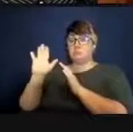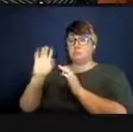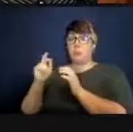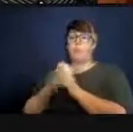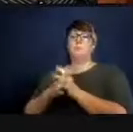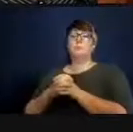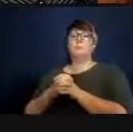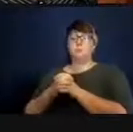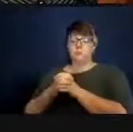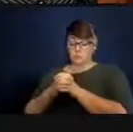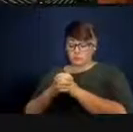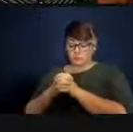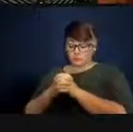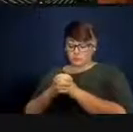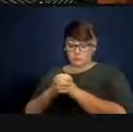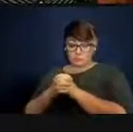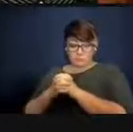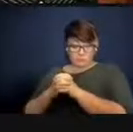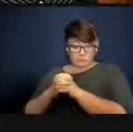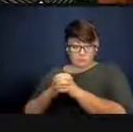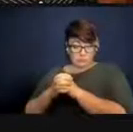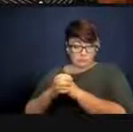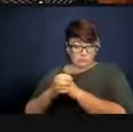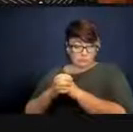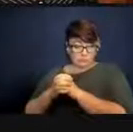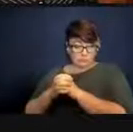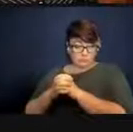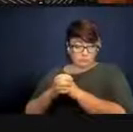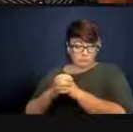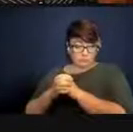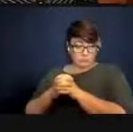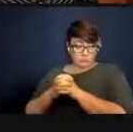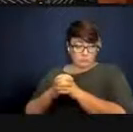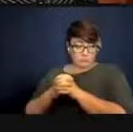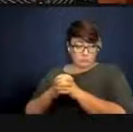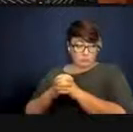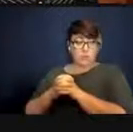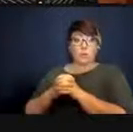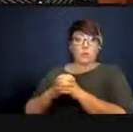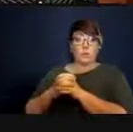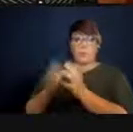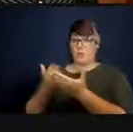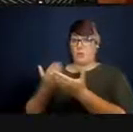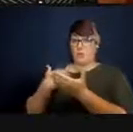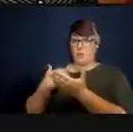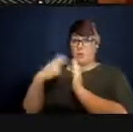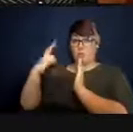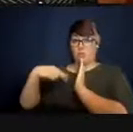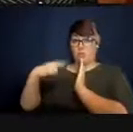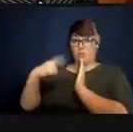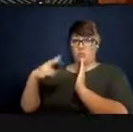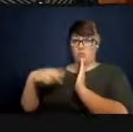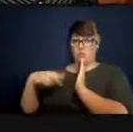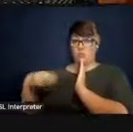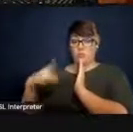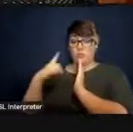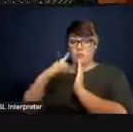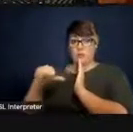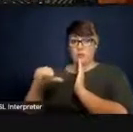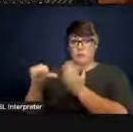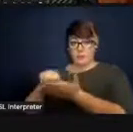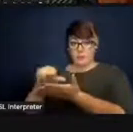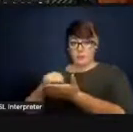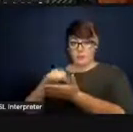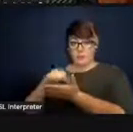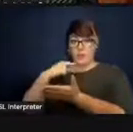iwapo uko hapa tafadhali inua mikono, na iwapo uko hapa na ungependa kuzungumza mbele ya bodi kabla sijaendelea